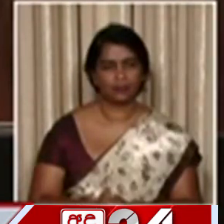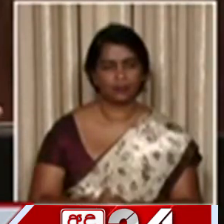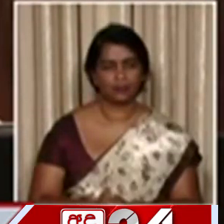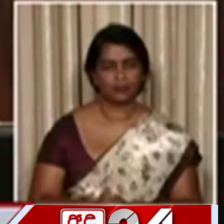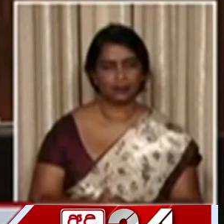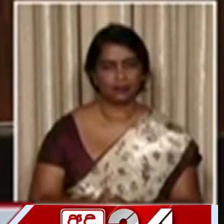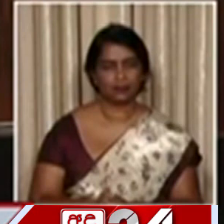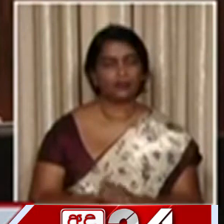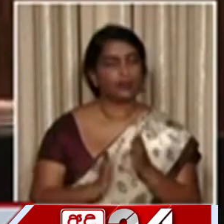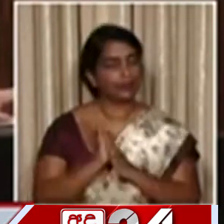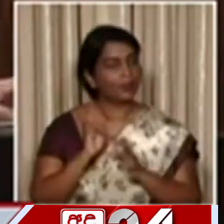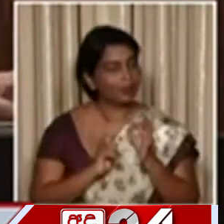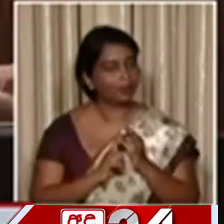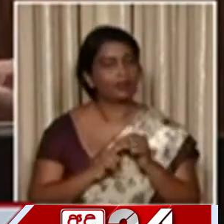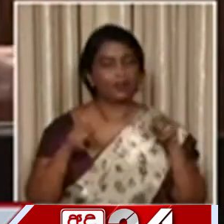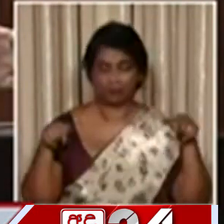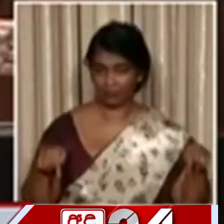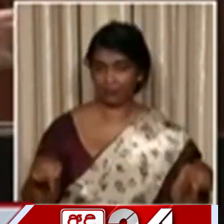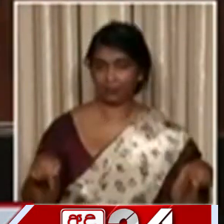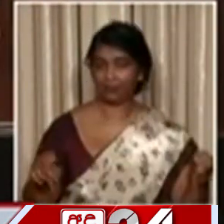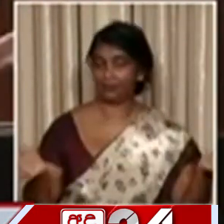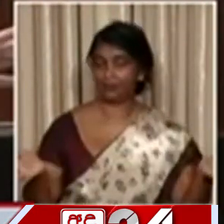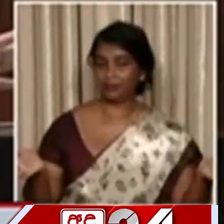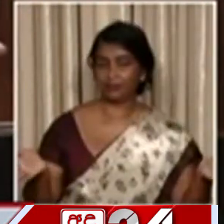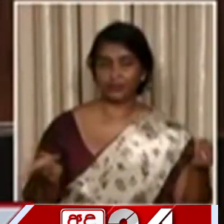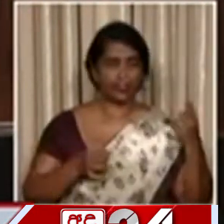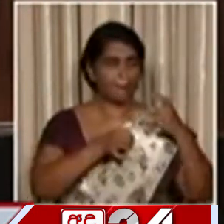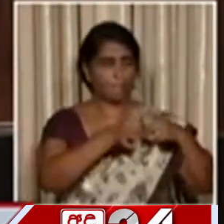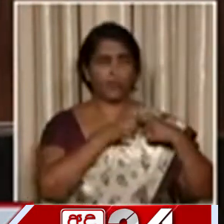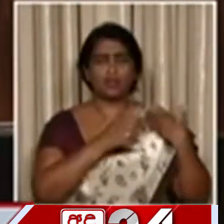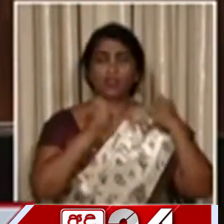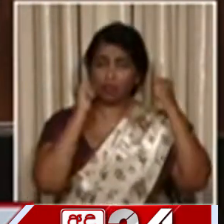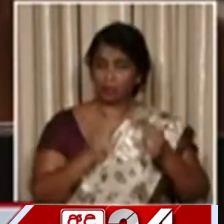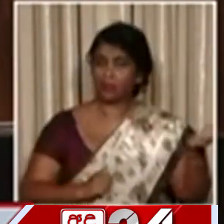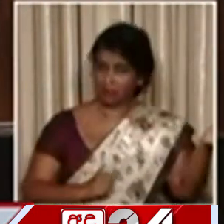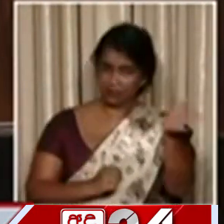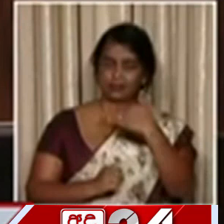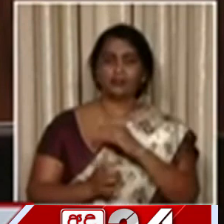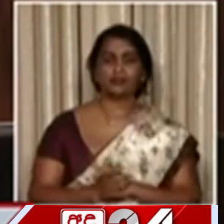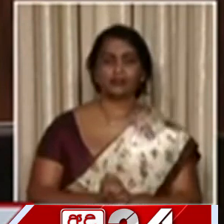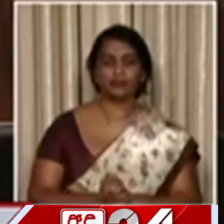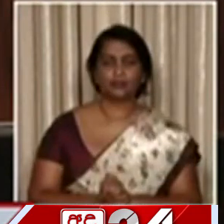ගරු මන්ත්‍රීතුමාලා මෙතන මේ ඔතන ඉඳලා ප්‍රශ්න අහන්න බෑ තමන්ගේ ආසනයට යන්න